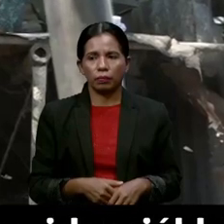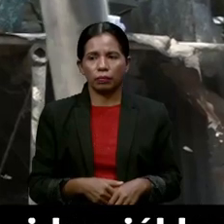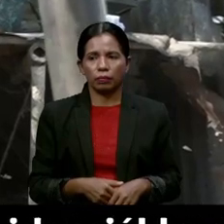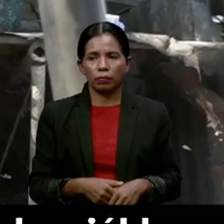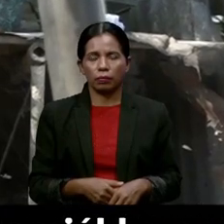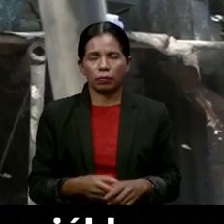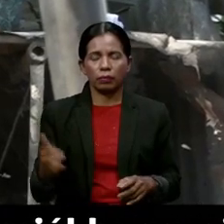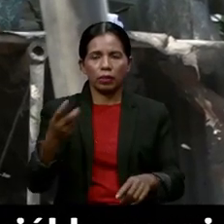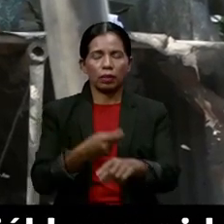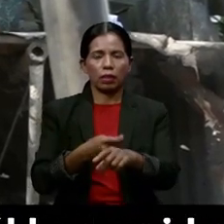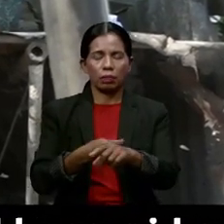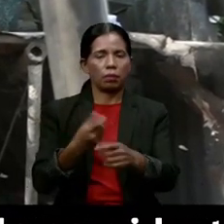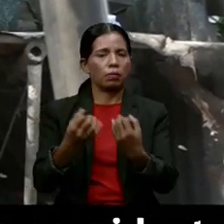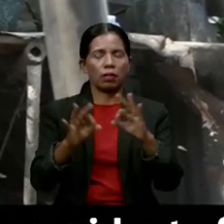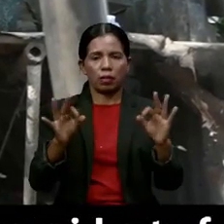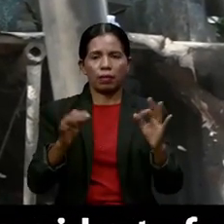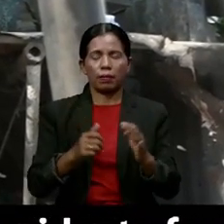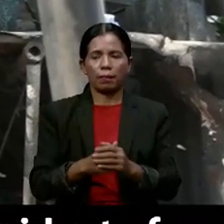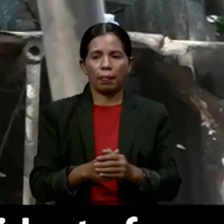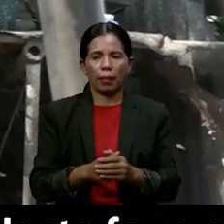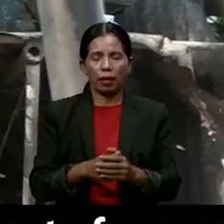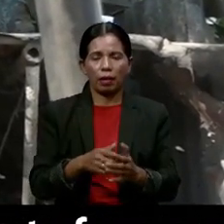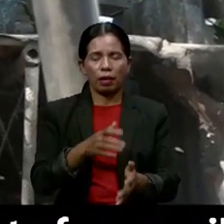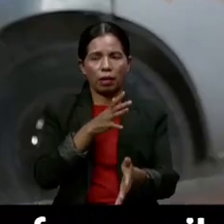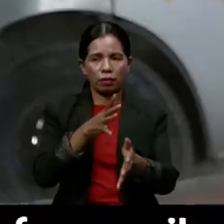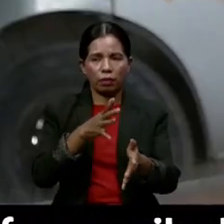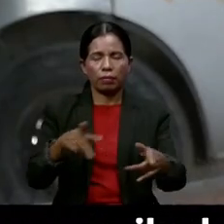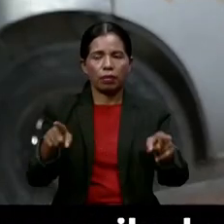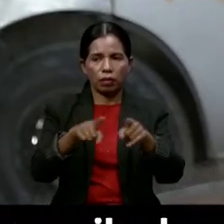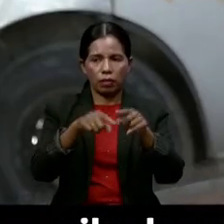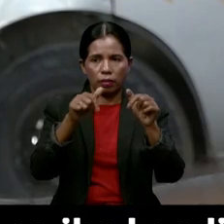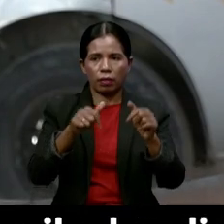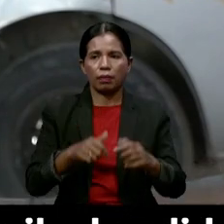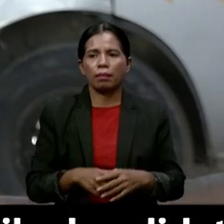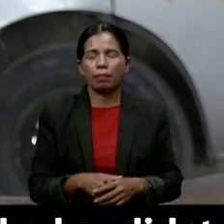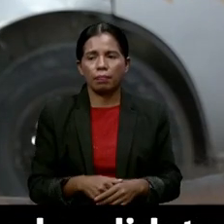Sira tempo ma clai reduni. Asa ka tua ne saiti arainain ne.